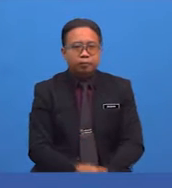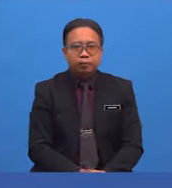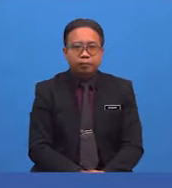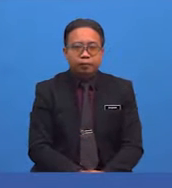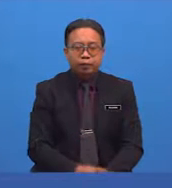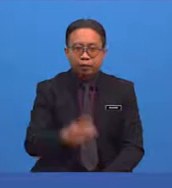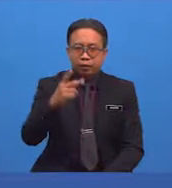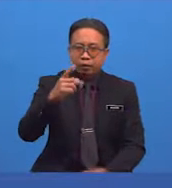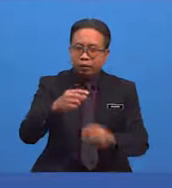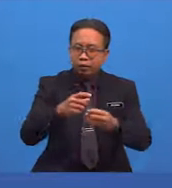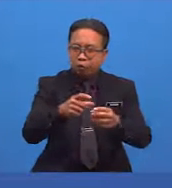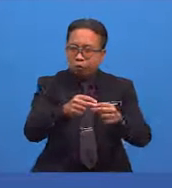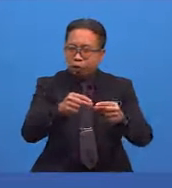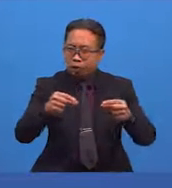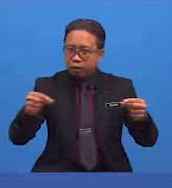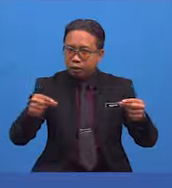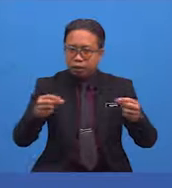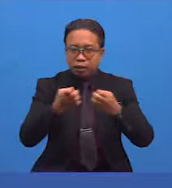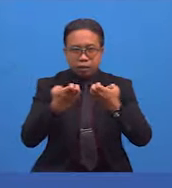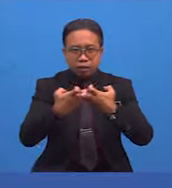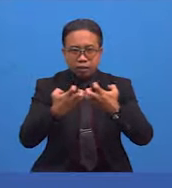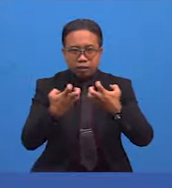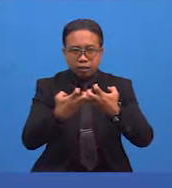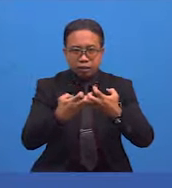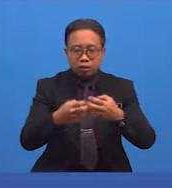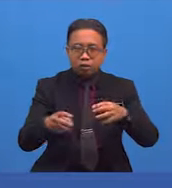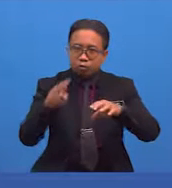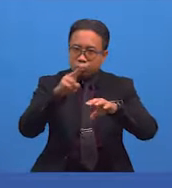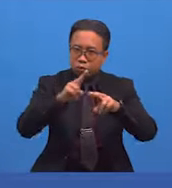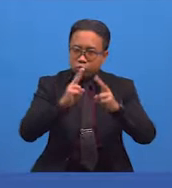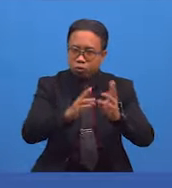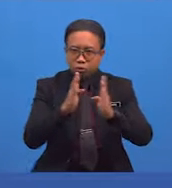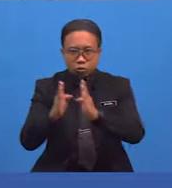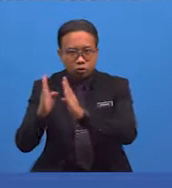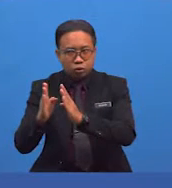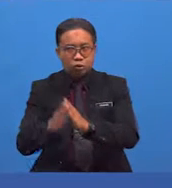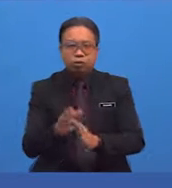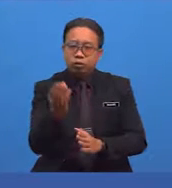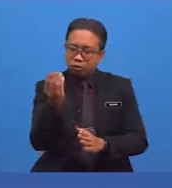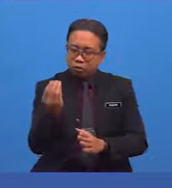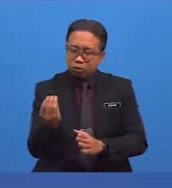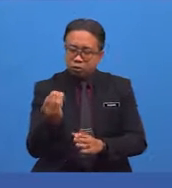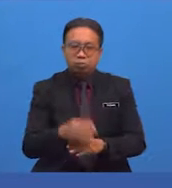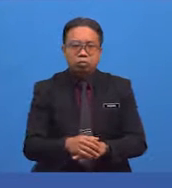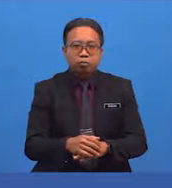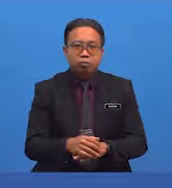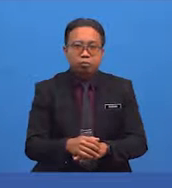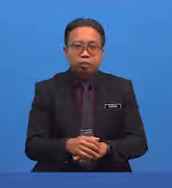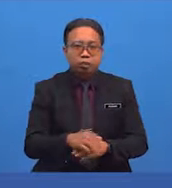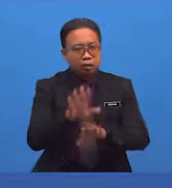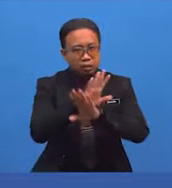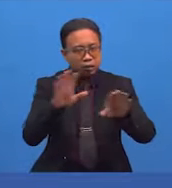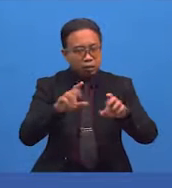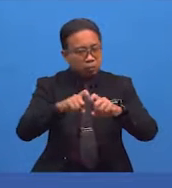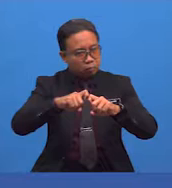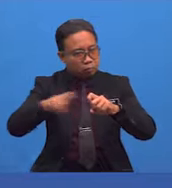Kabel elektrik digantung kendur dari tiang ke tiang. Ini bertujuan agar kabel ini tidak